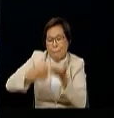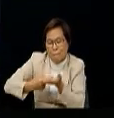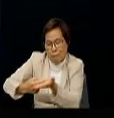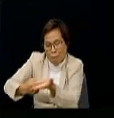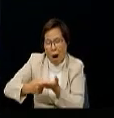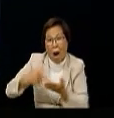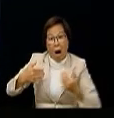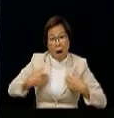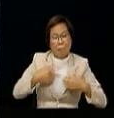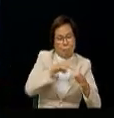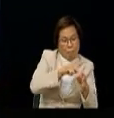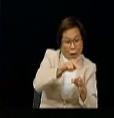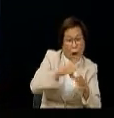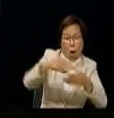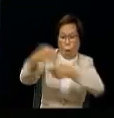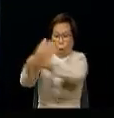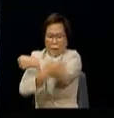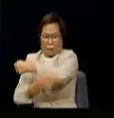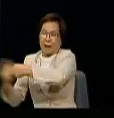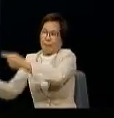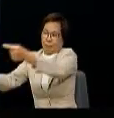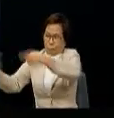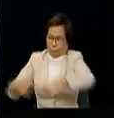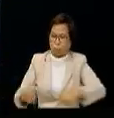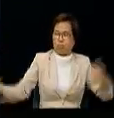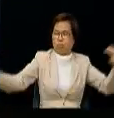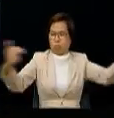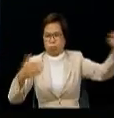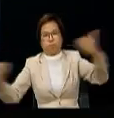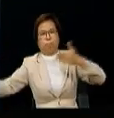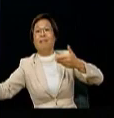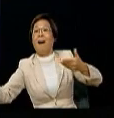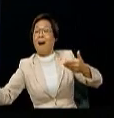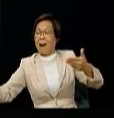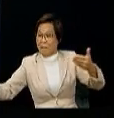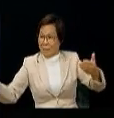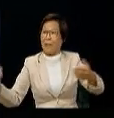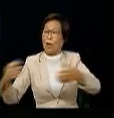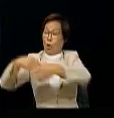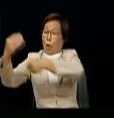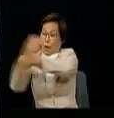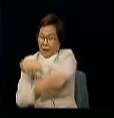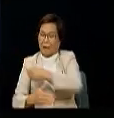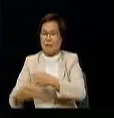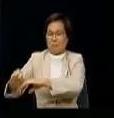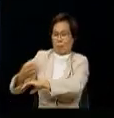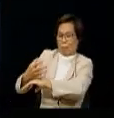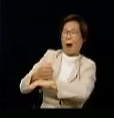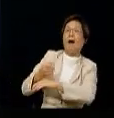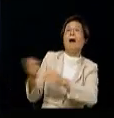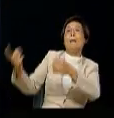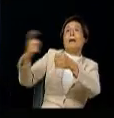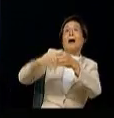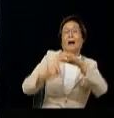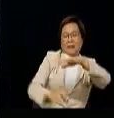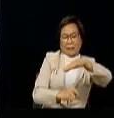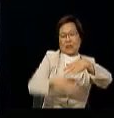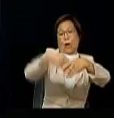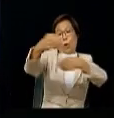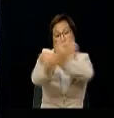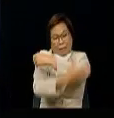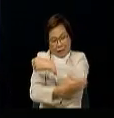Pak apakah dari luar Ia juga menasehati saya sebagai menteri tentang dasar wafernya yang ketiga